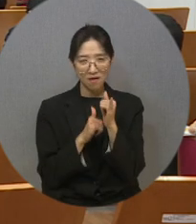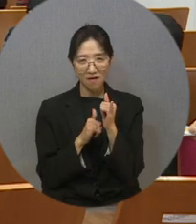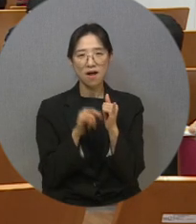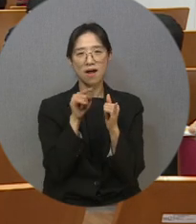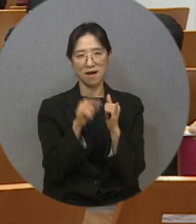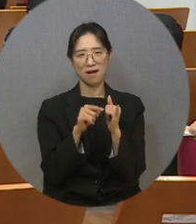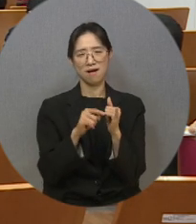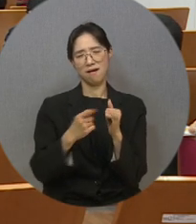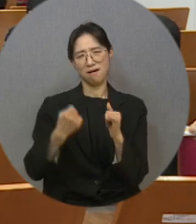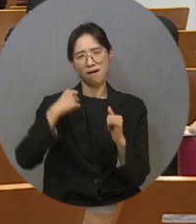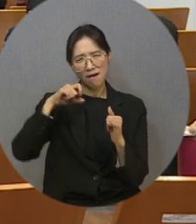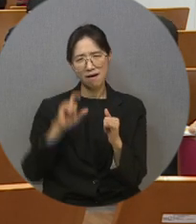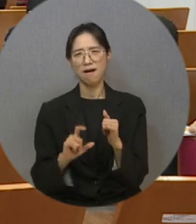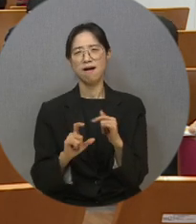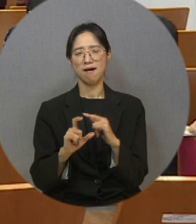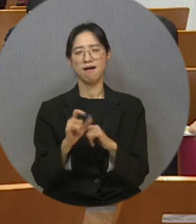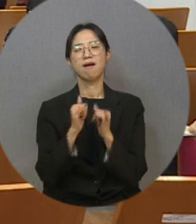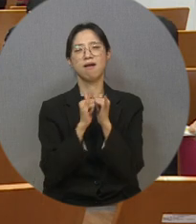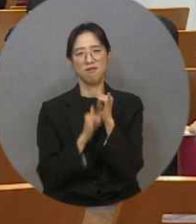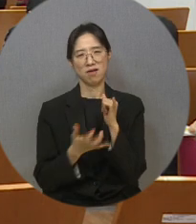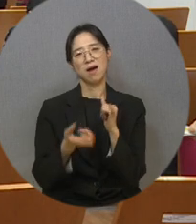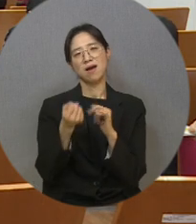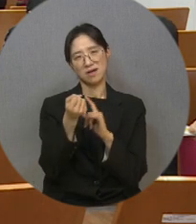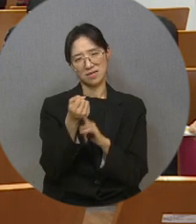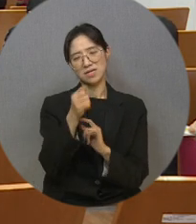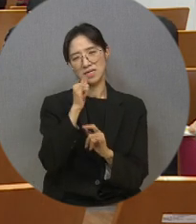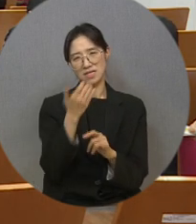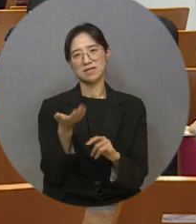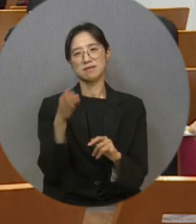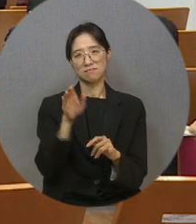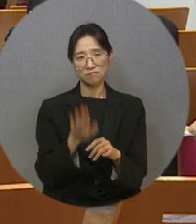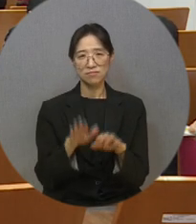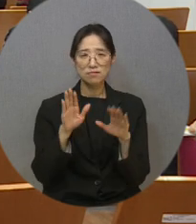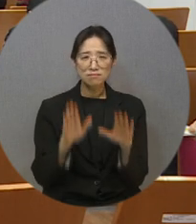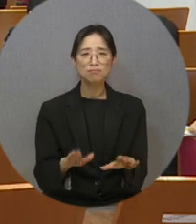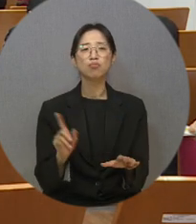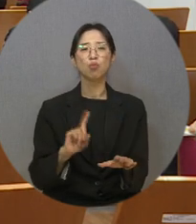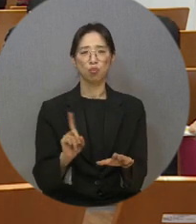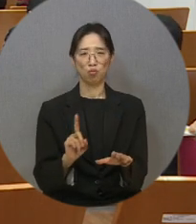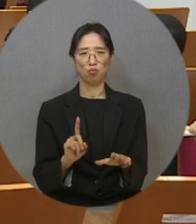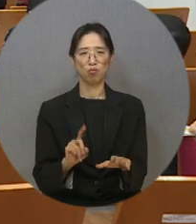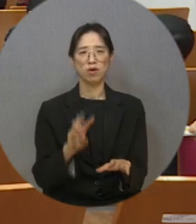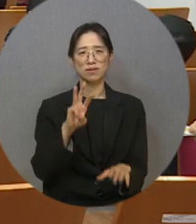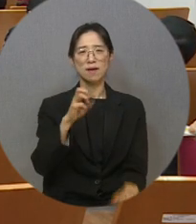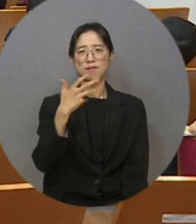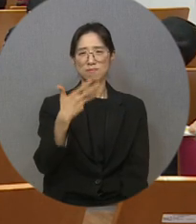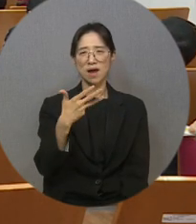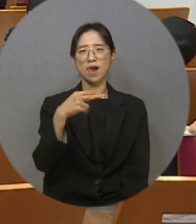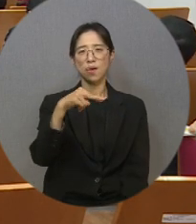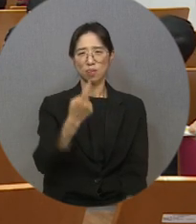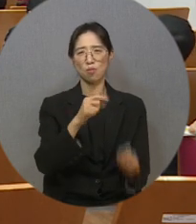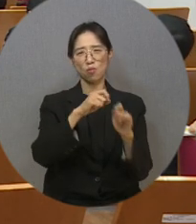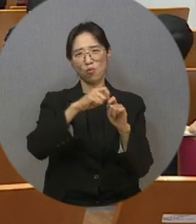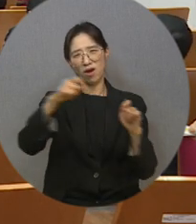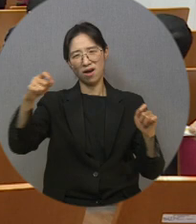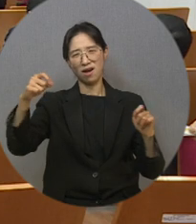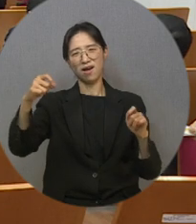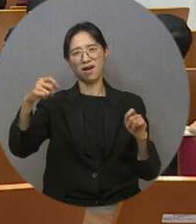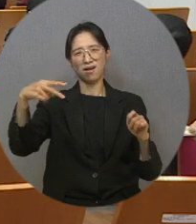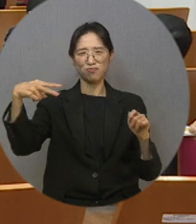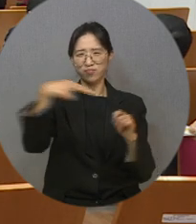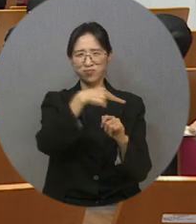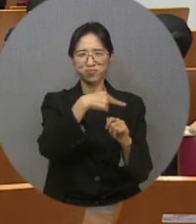이런 강대한 역사를 가지고 있음에도 불구하고 우리는 지금 어떻습니까? 38도 선상이 잘려서 겨주